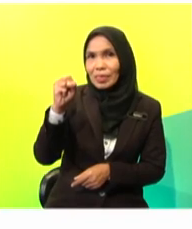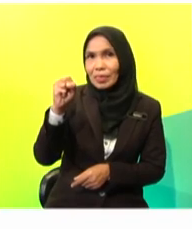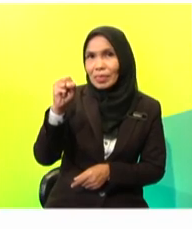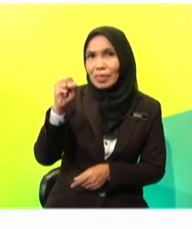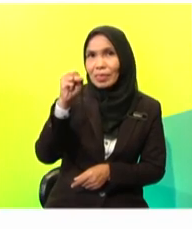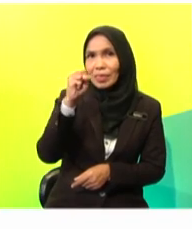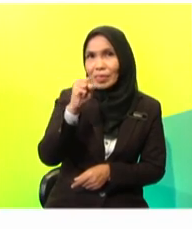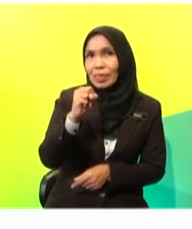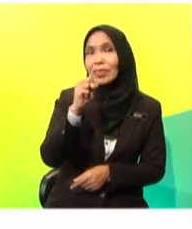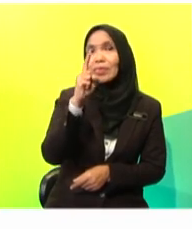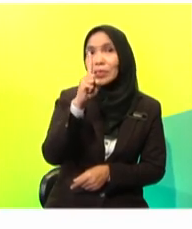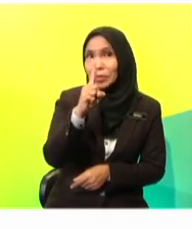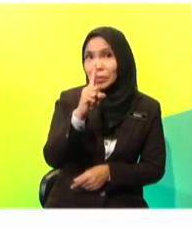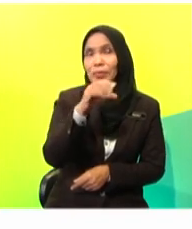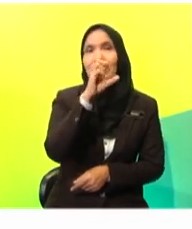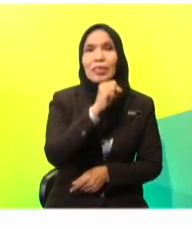sstwo